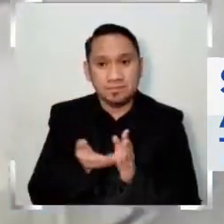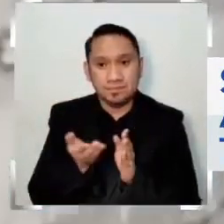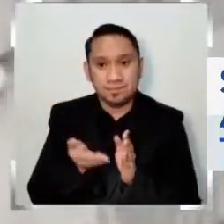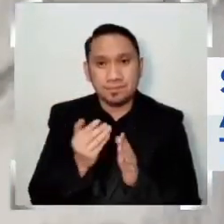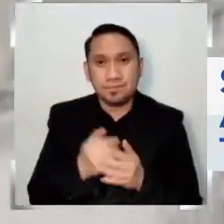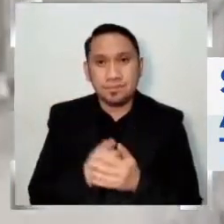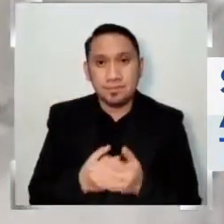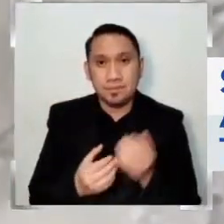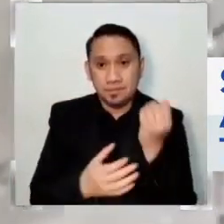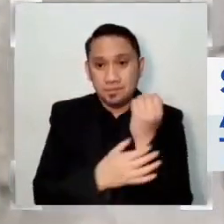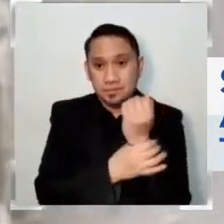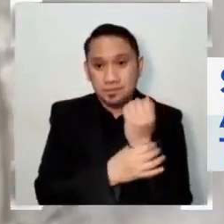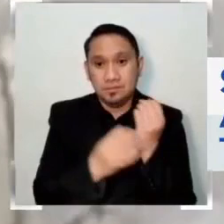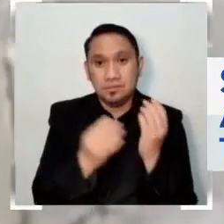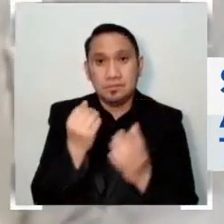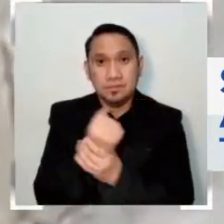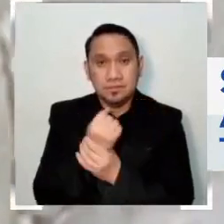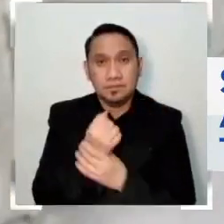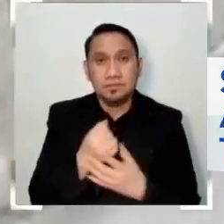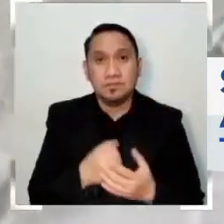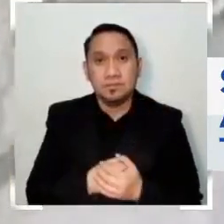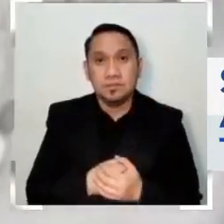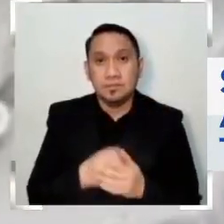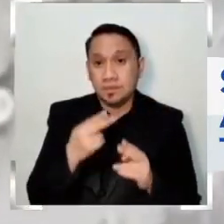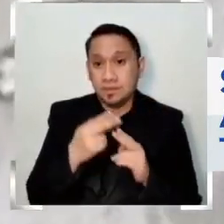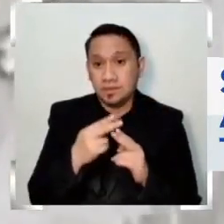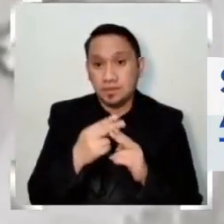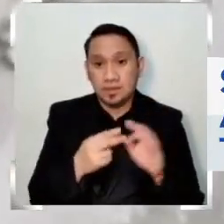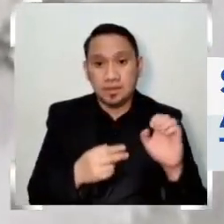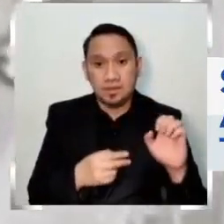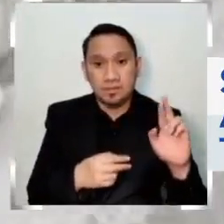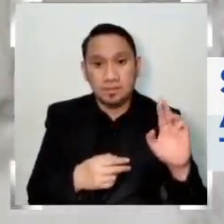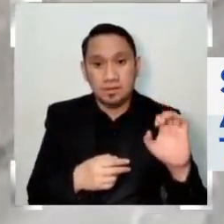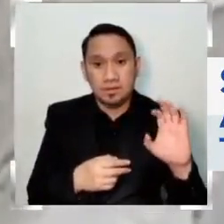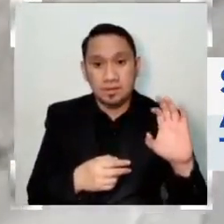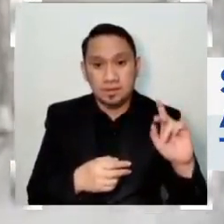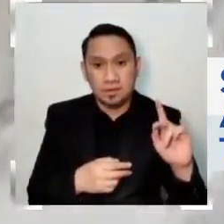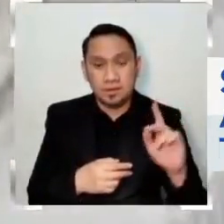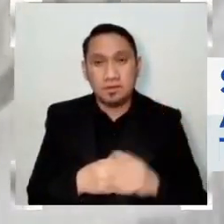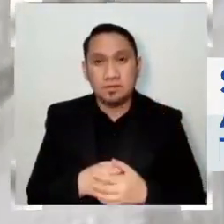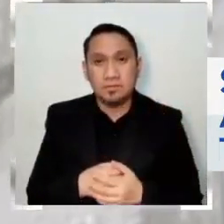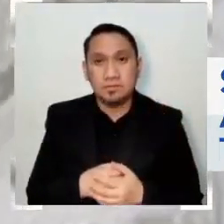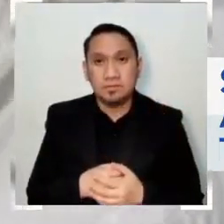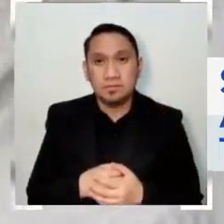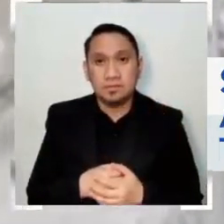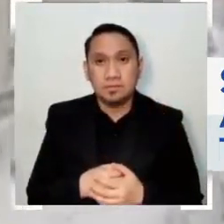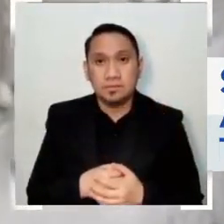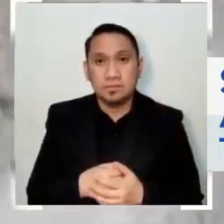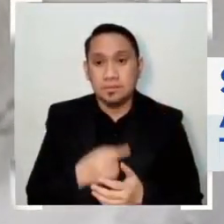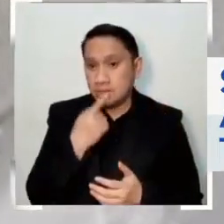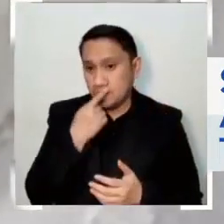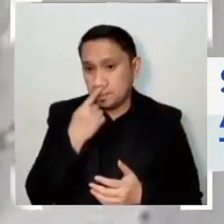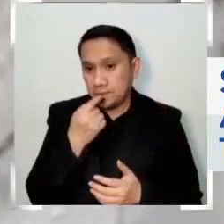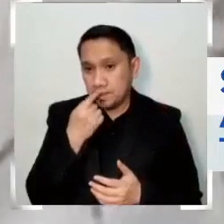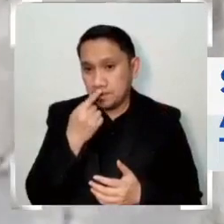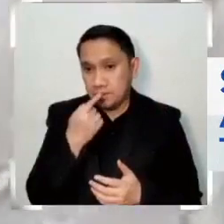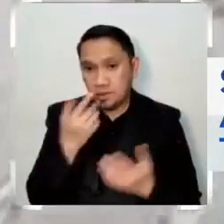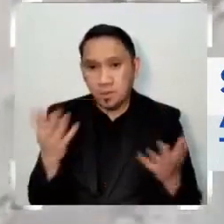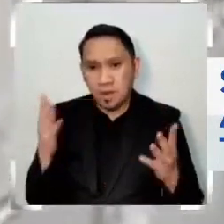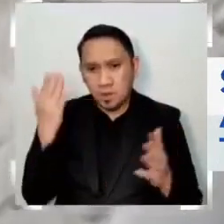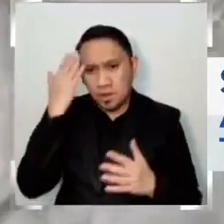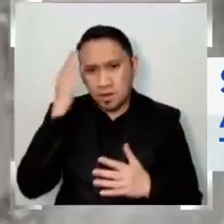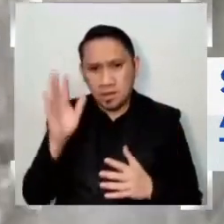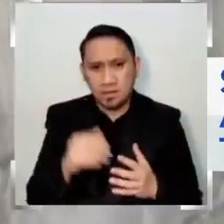na ang suspect na kinilalang si Eric Solis. Sir, wala po ko alam doon, sir. Wala po ko alam doon, sir. Tutulungan wala po ko alam